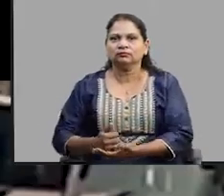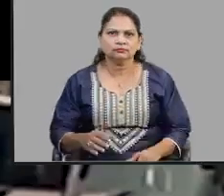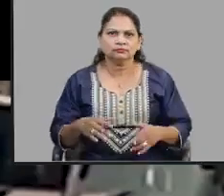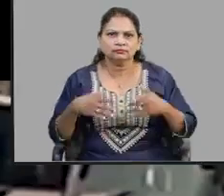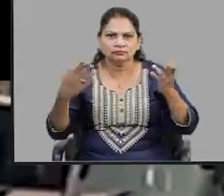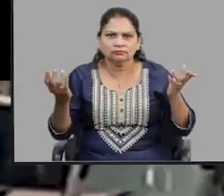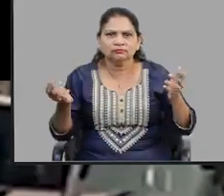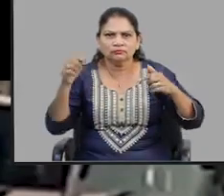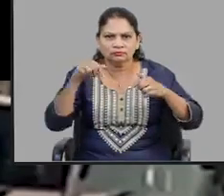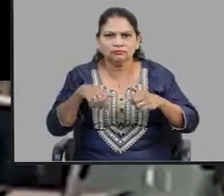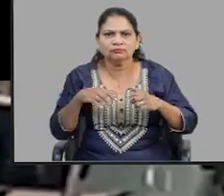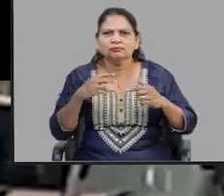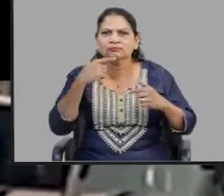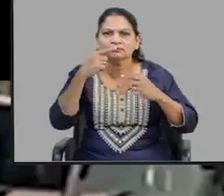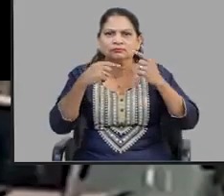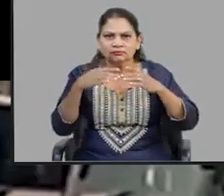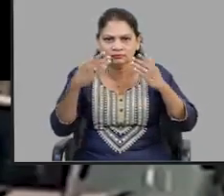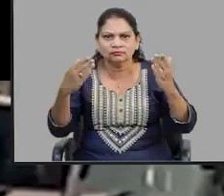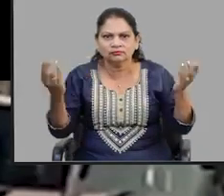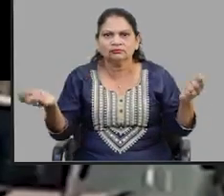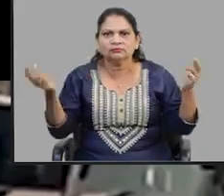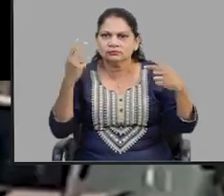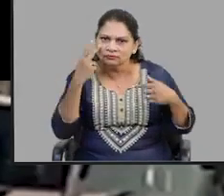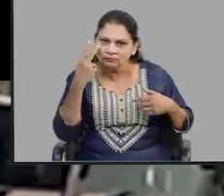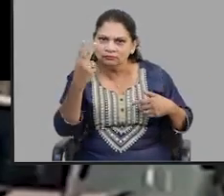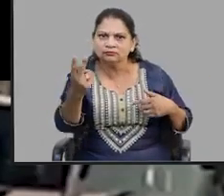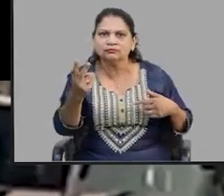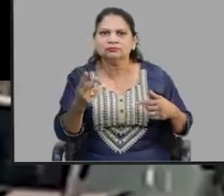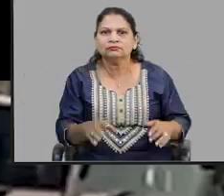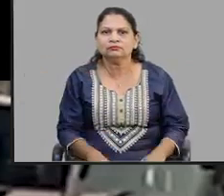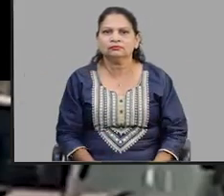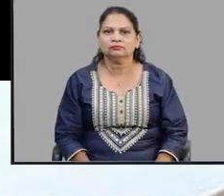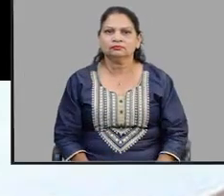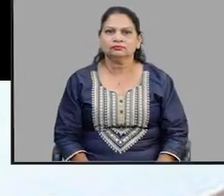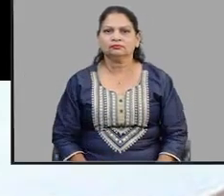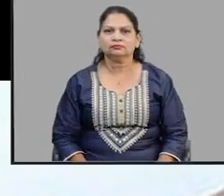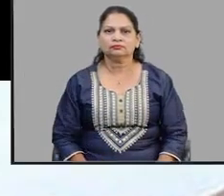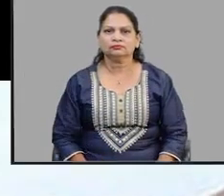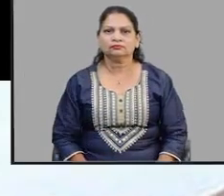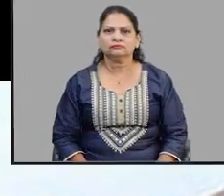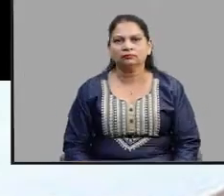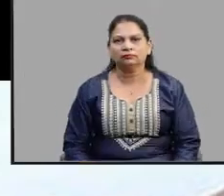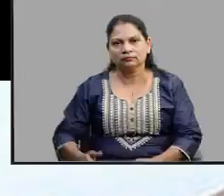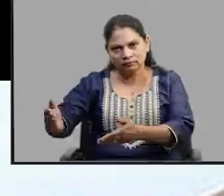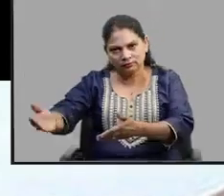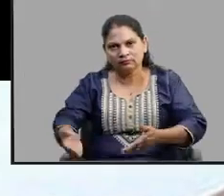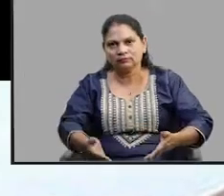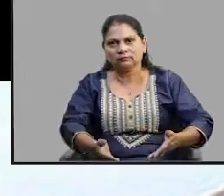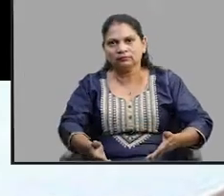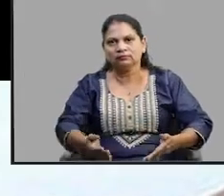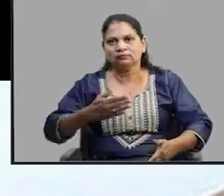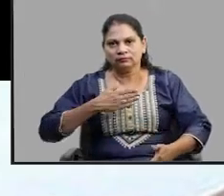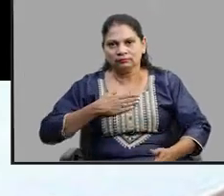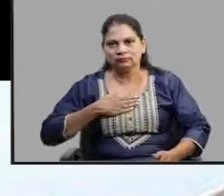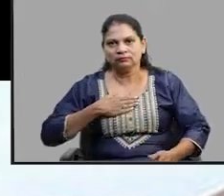हाँ, हमें भी देखना है कि कैसे सब कुछ होता है, हमारे अधिकार हमें समझ में तो आने चाहिए। चलिए मैं आपको एक